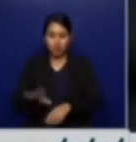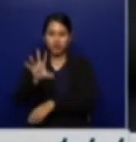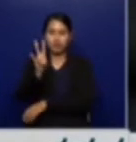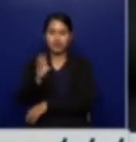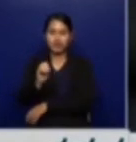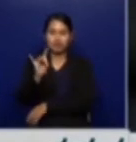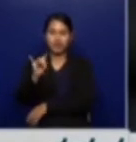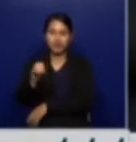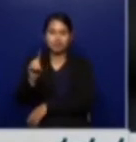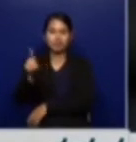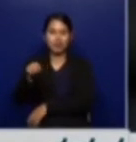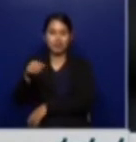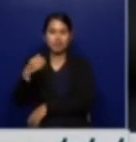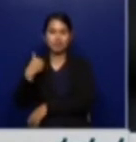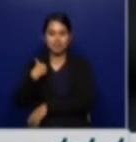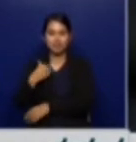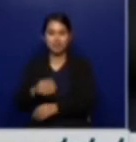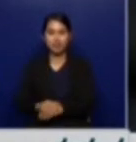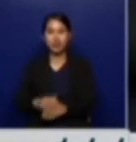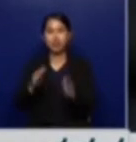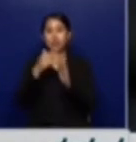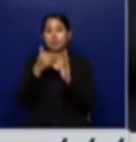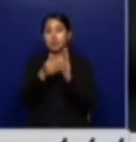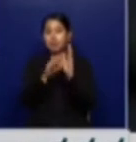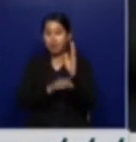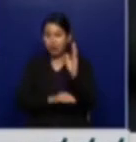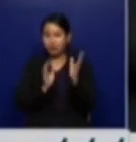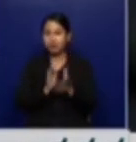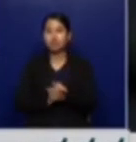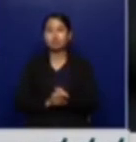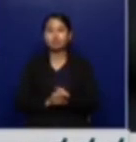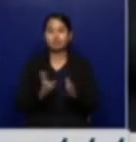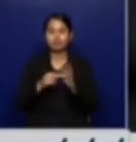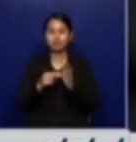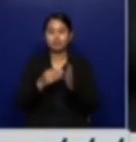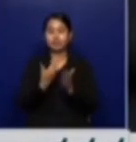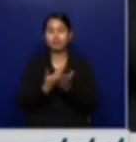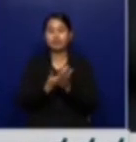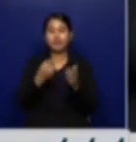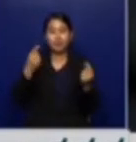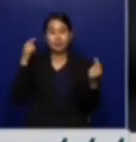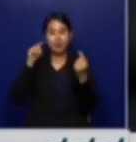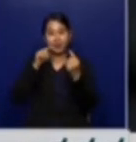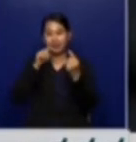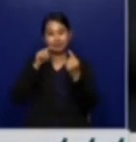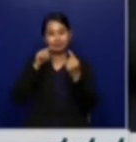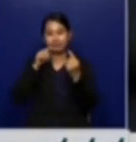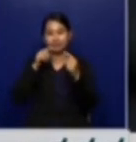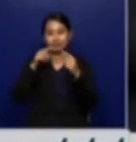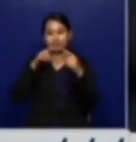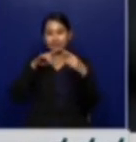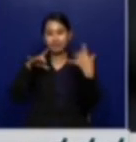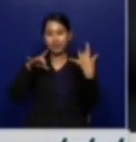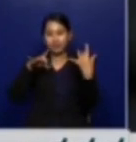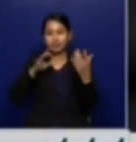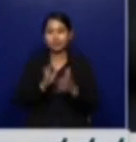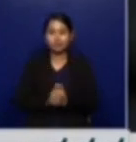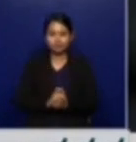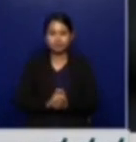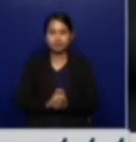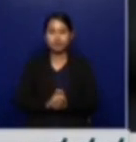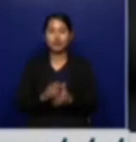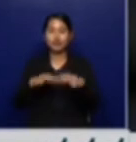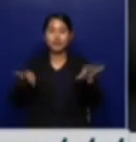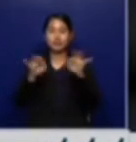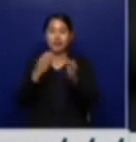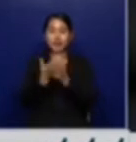นะครับโดยเฉพาะท้องถิ่นที่อยู่รอบนอกนั่นคือการจัดเก็บเป็นไม่ได้ตามเป้านั่นคือผลงานที่1ครับที่จำเป็นต้องลดงบประมาณ